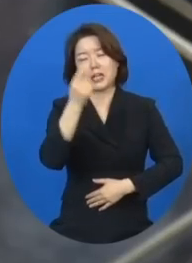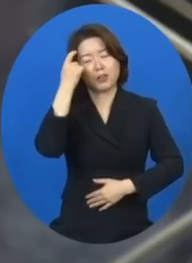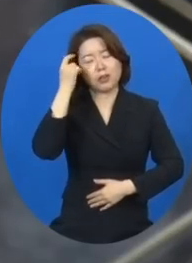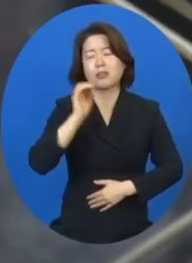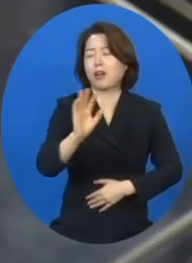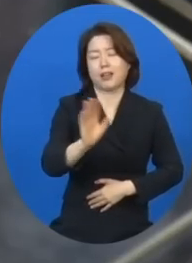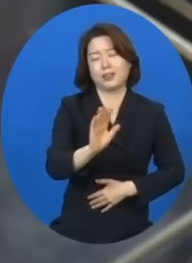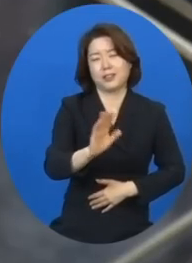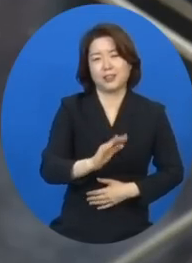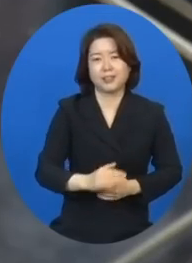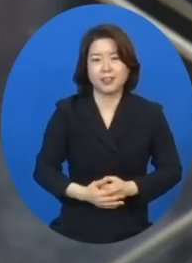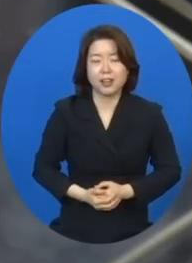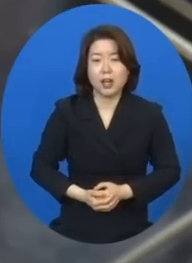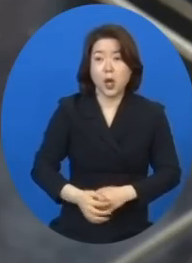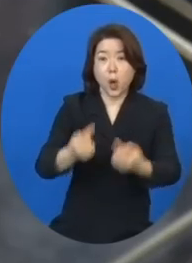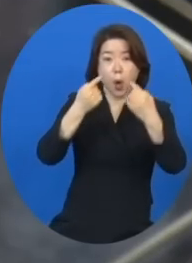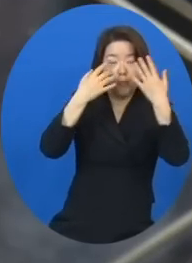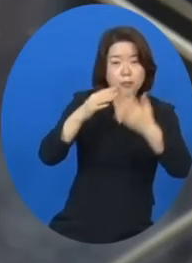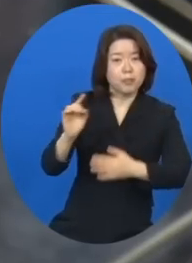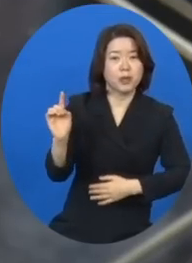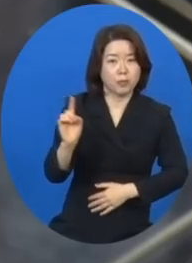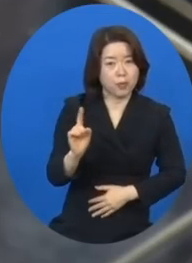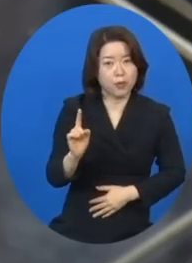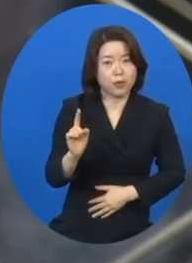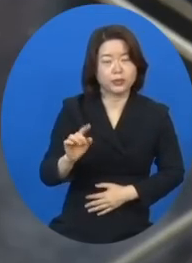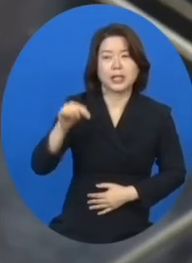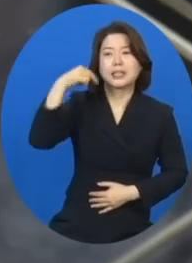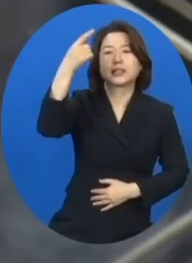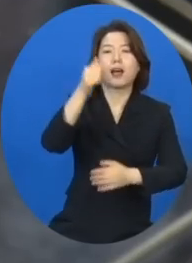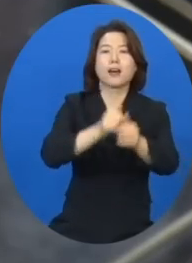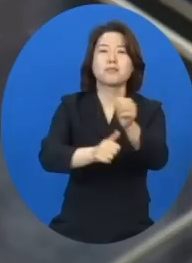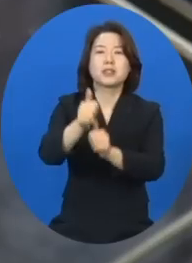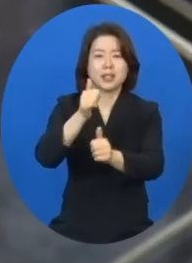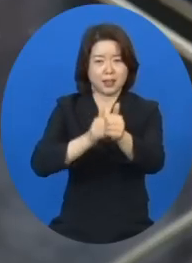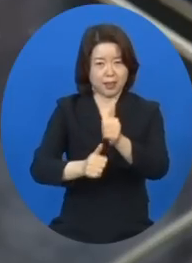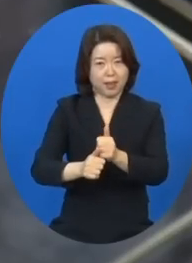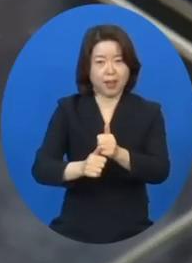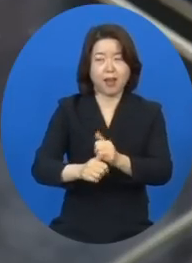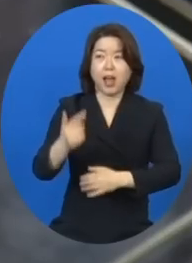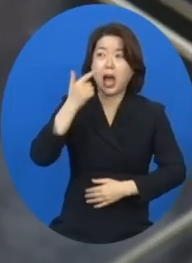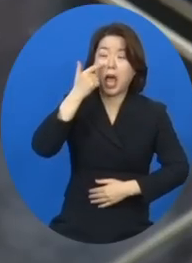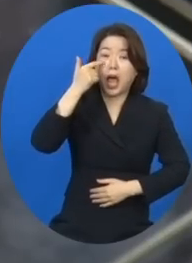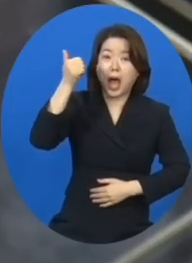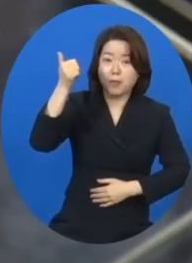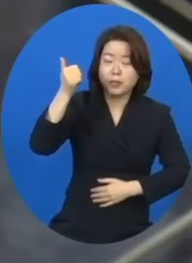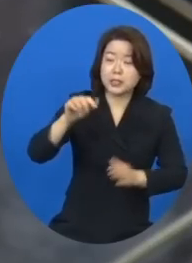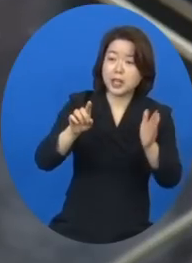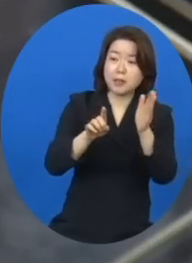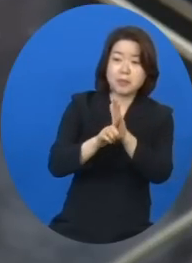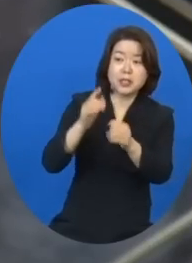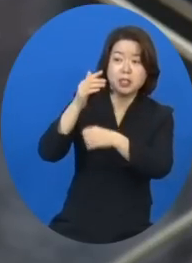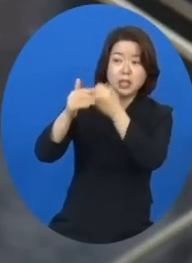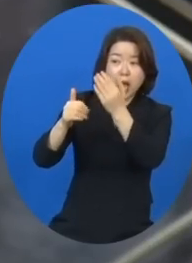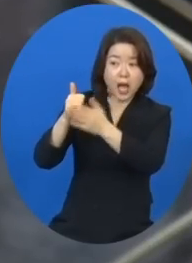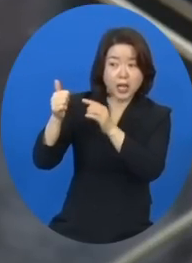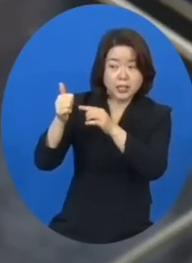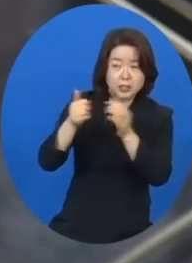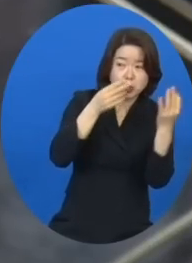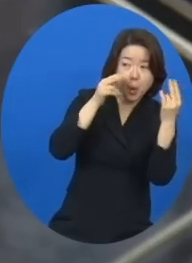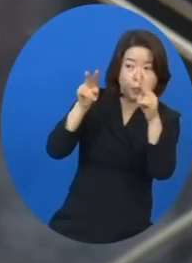결코 아닙니다. 분명한 것은 다음 세대가 아버지가 믿는 하나님으로 구원받을 수